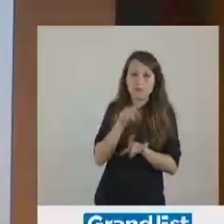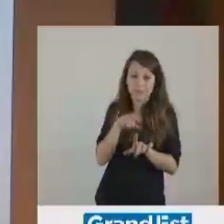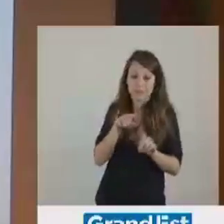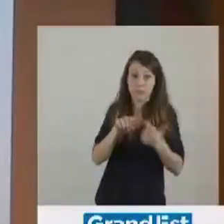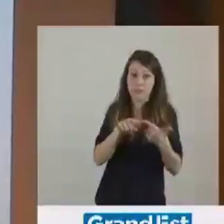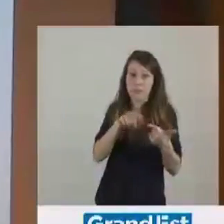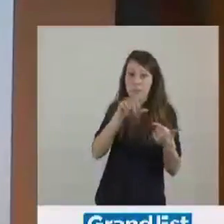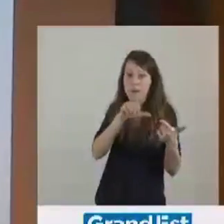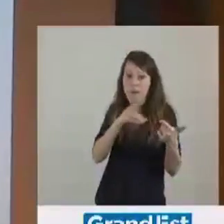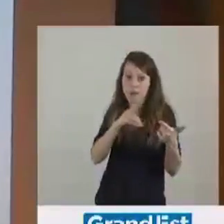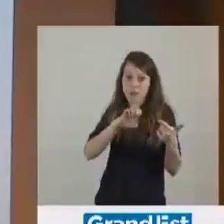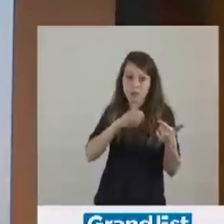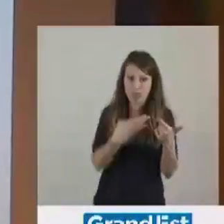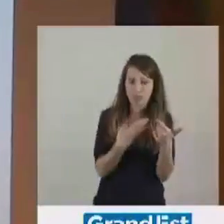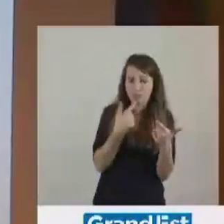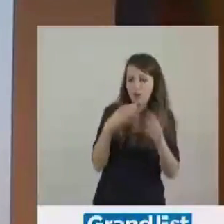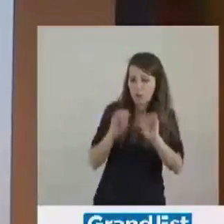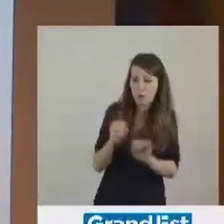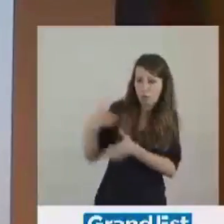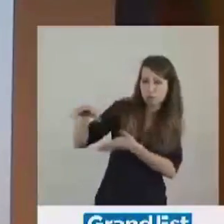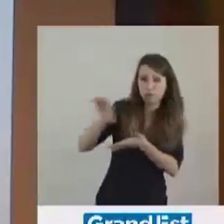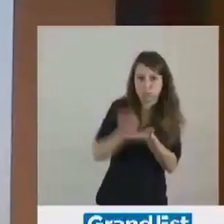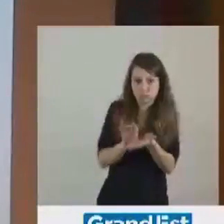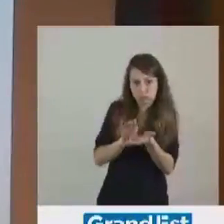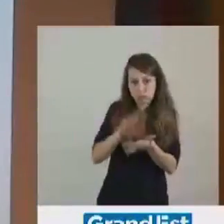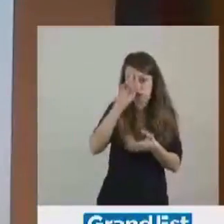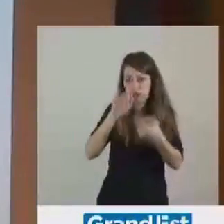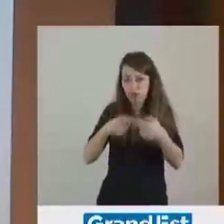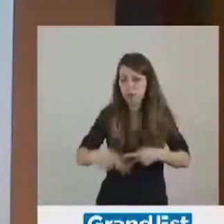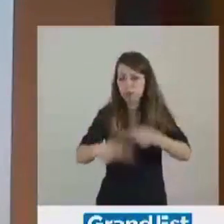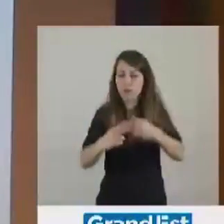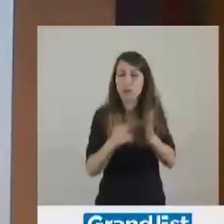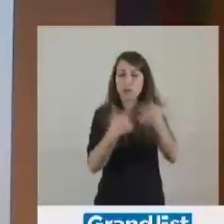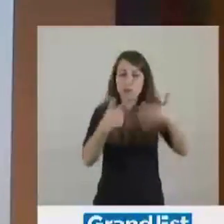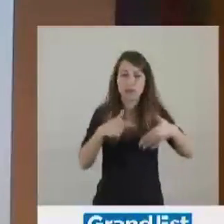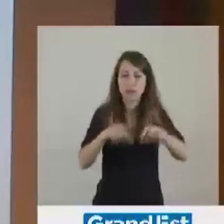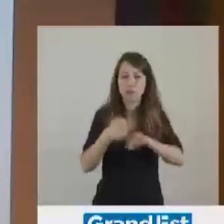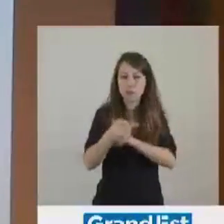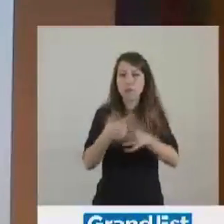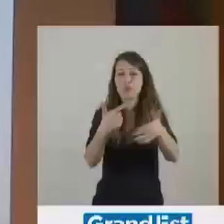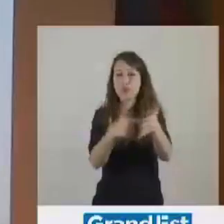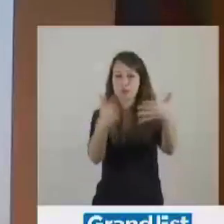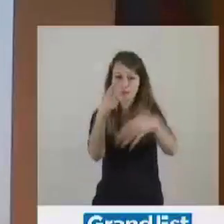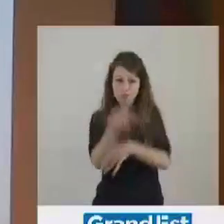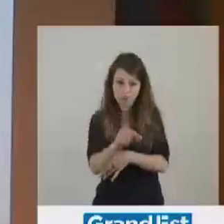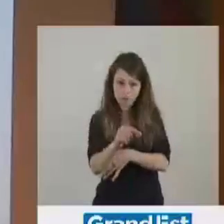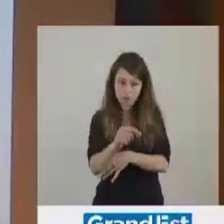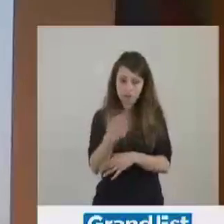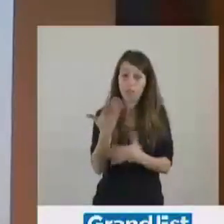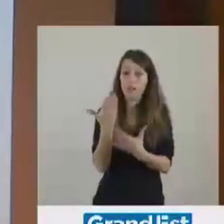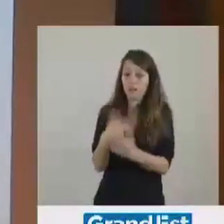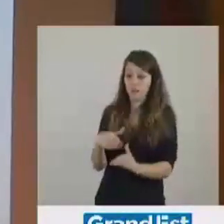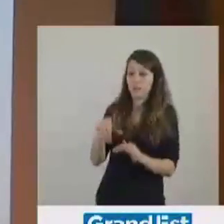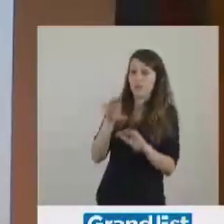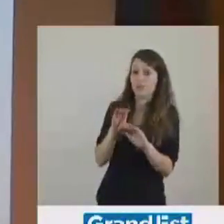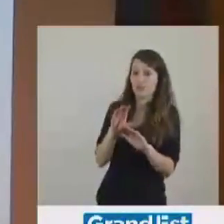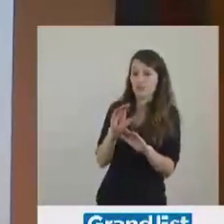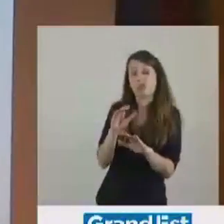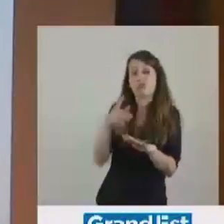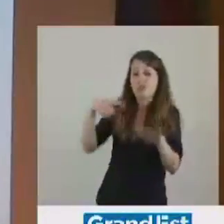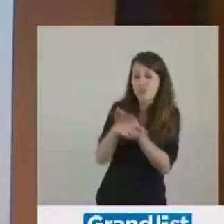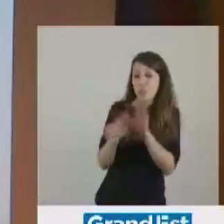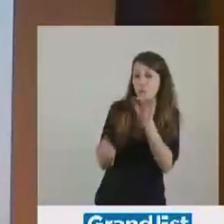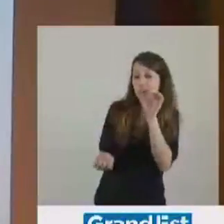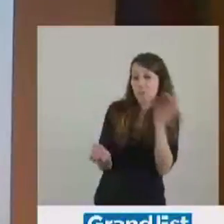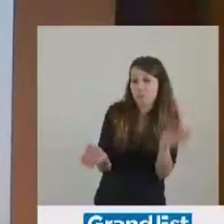millions d'euros sur la période 2017-2020, à laquelle vient s'ajouter le financement spécifique de l'ADEME dans le cadre du